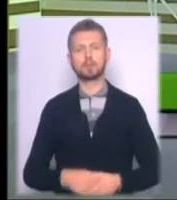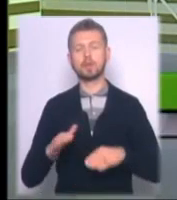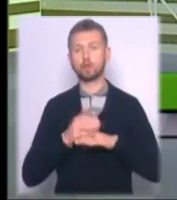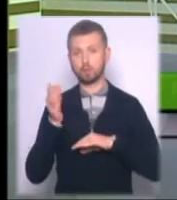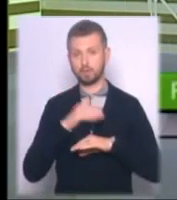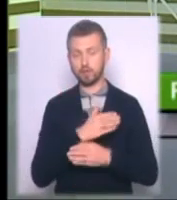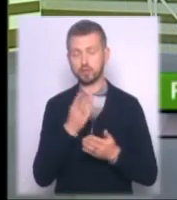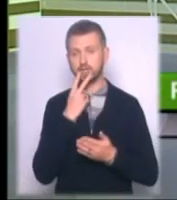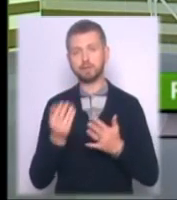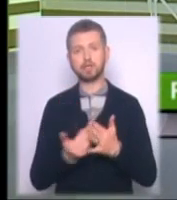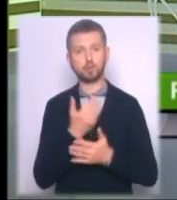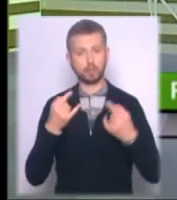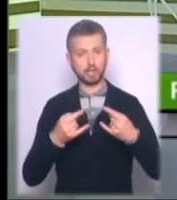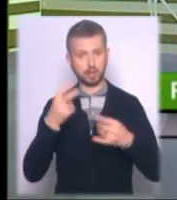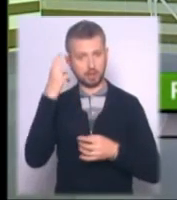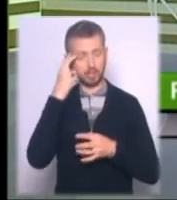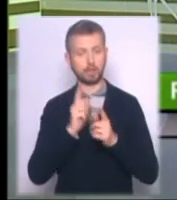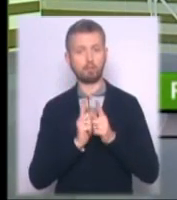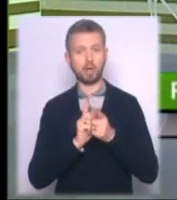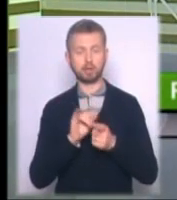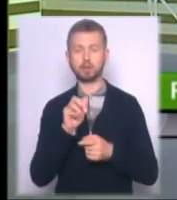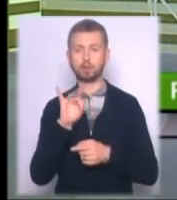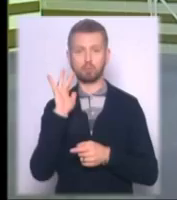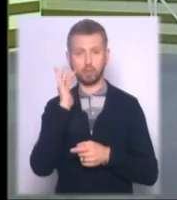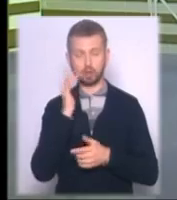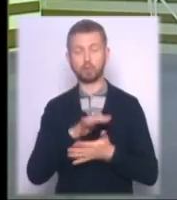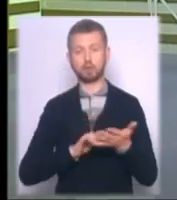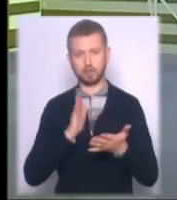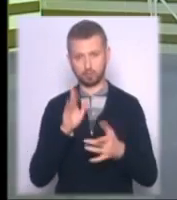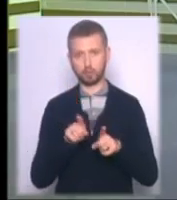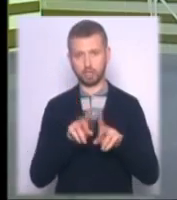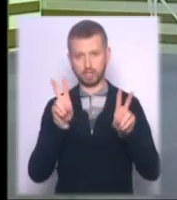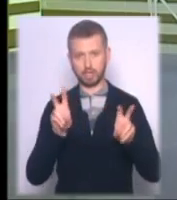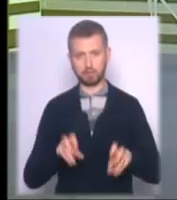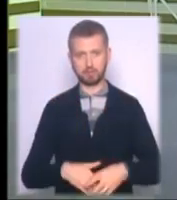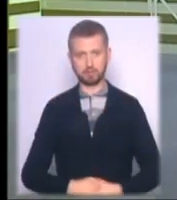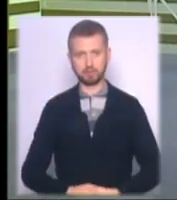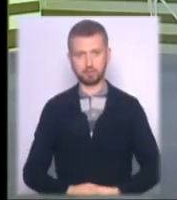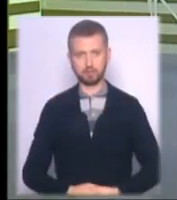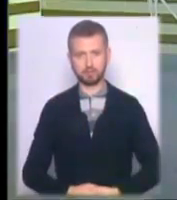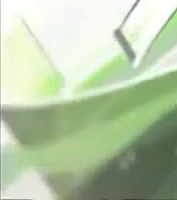Вітаю, ви дивитесь столичні телевізійні новини. В студії Ростислав Сухачов та Ігор Бондаренко. Випуску ви побачите.